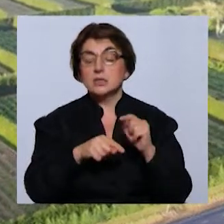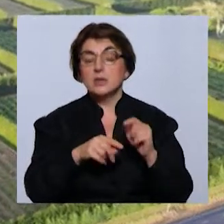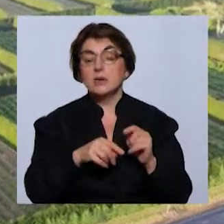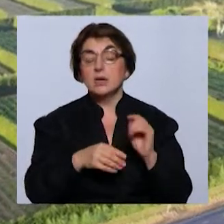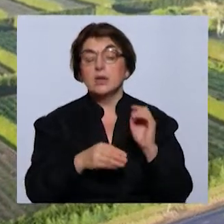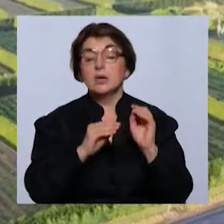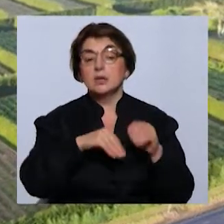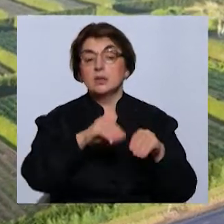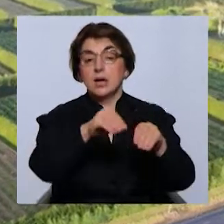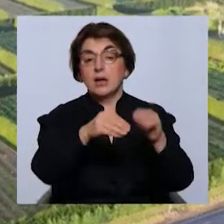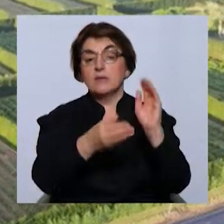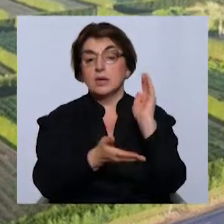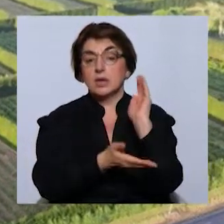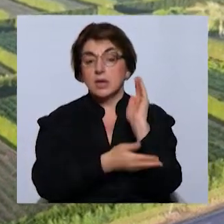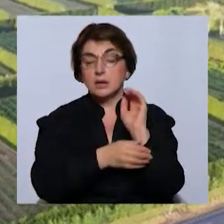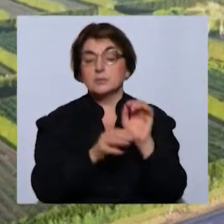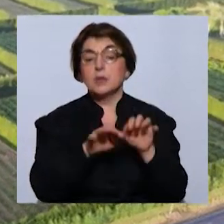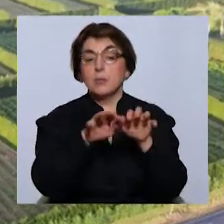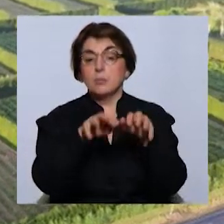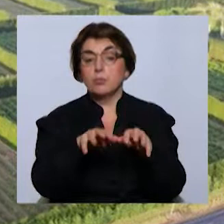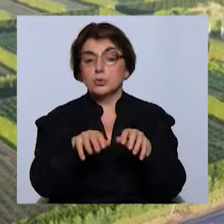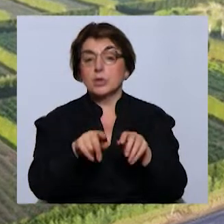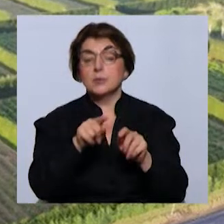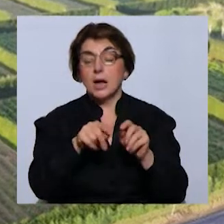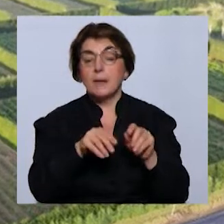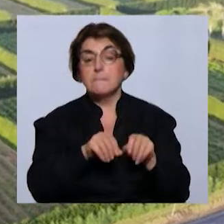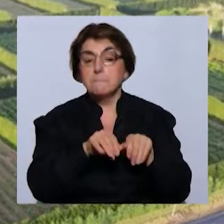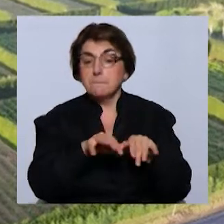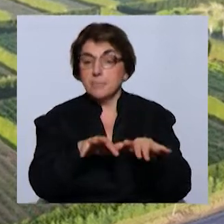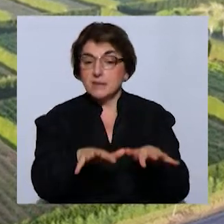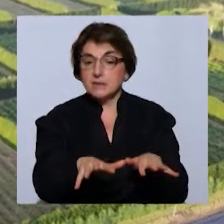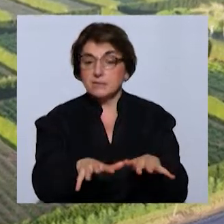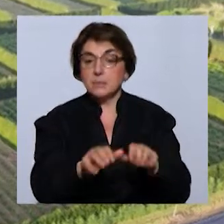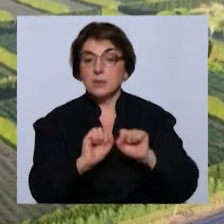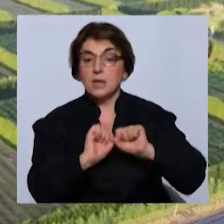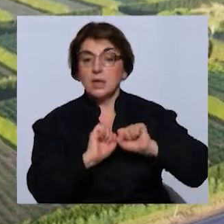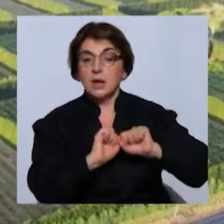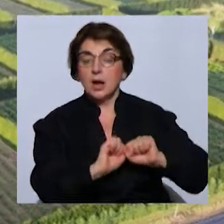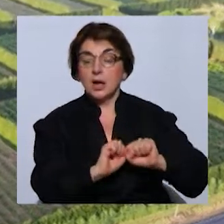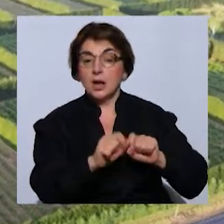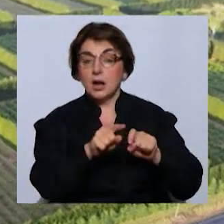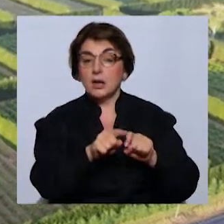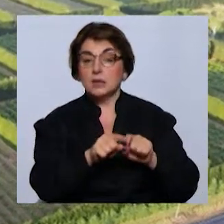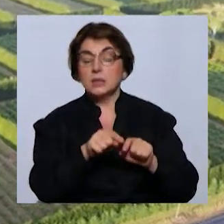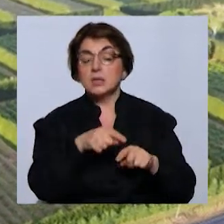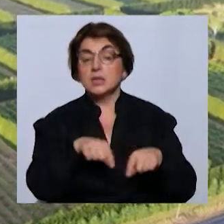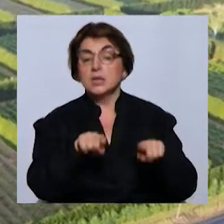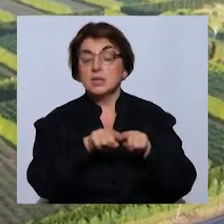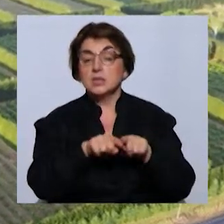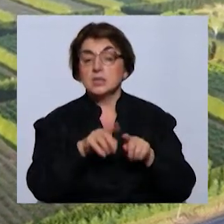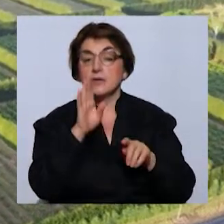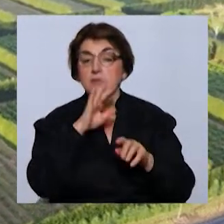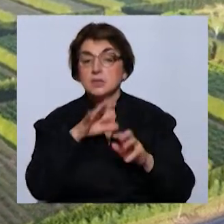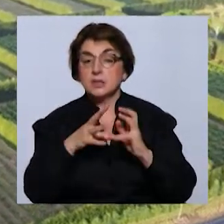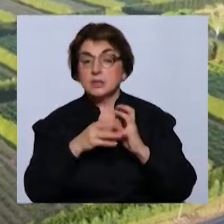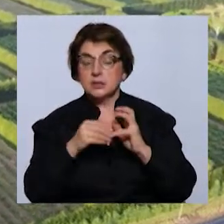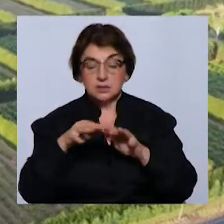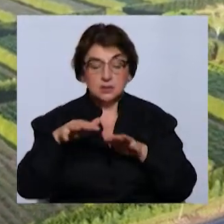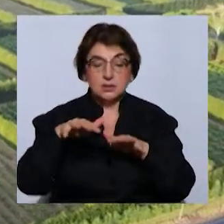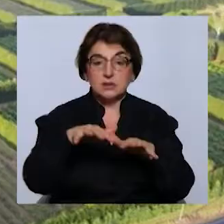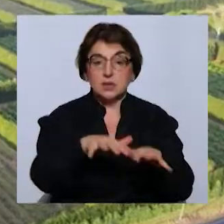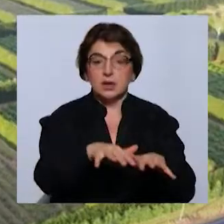buchkeps pesoebi akaveps ai am tqlis nakats თქვენ იცით რომ თუ